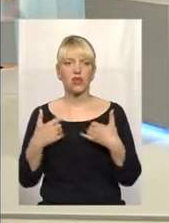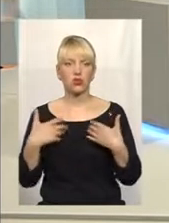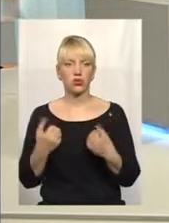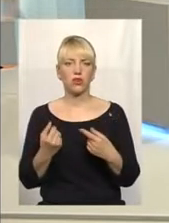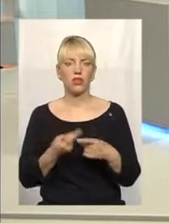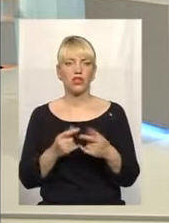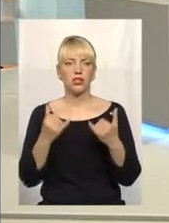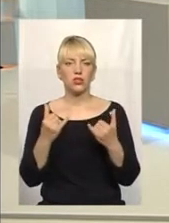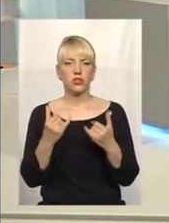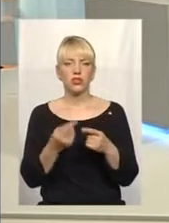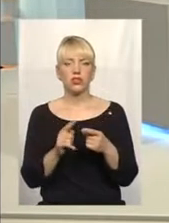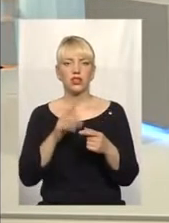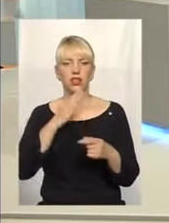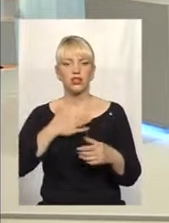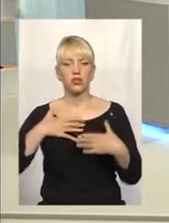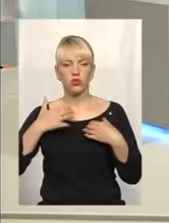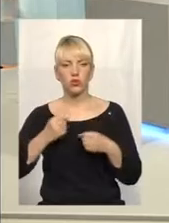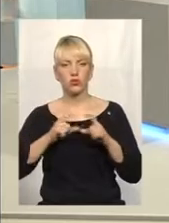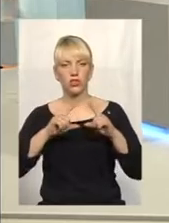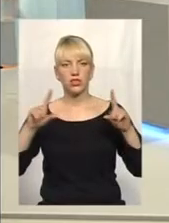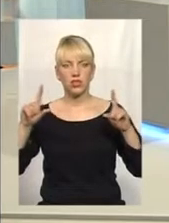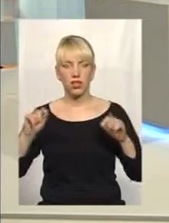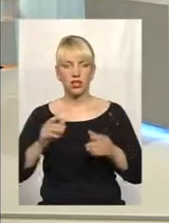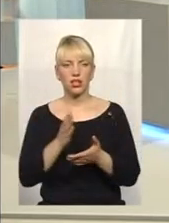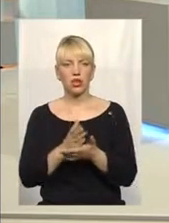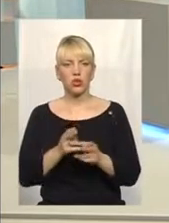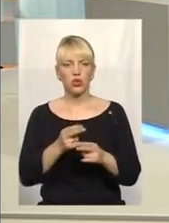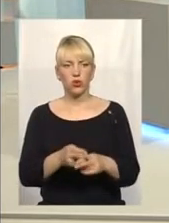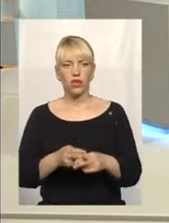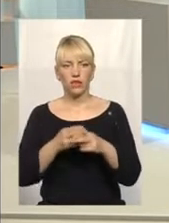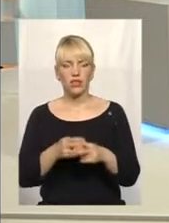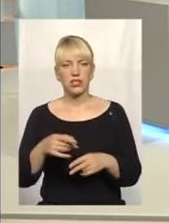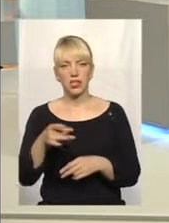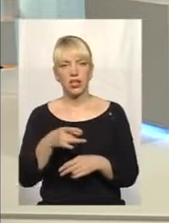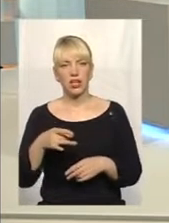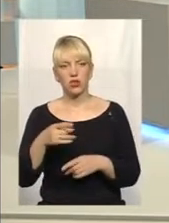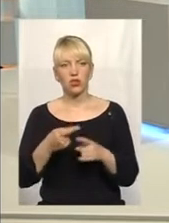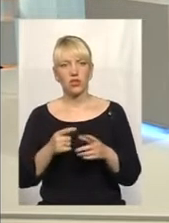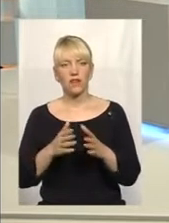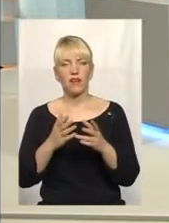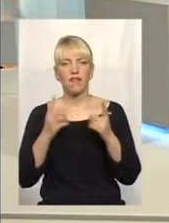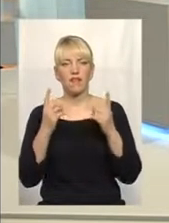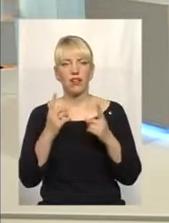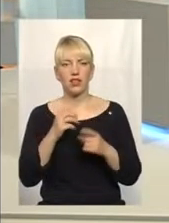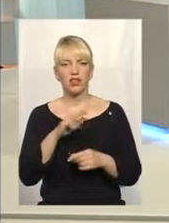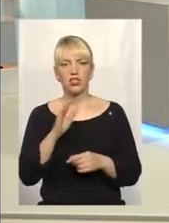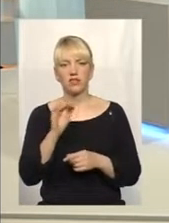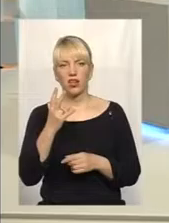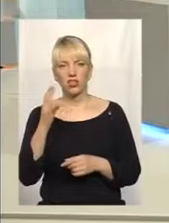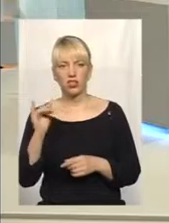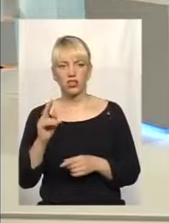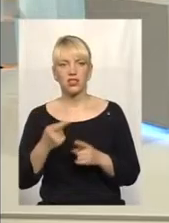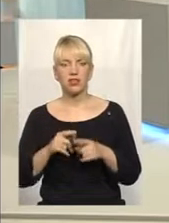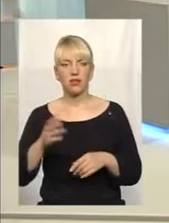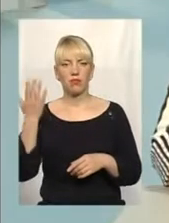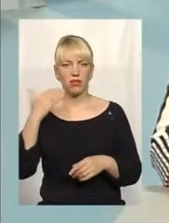сьогодні це наші оздоровчі заклади розміщені в Донаєвецькому районі. Це Великий Жванчик, це бувша панська